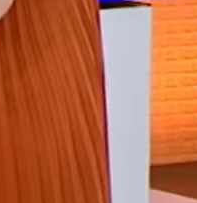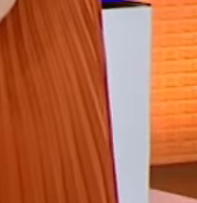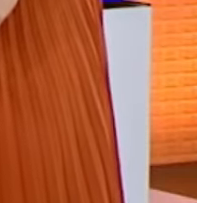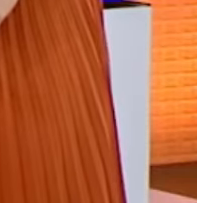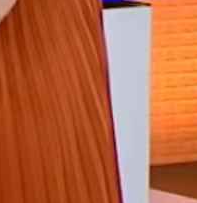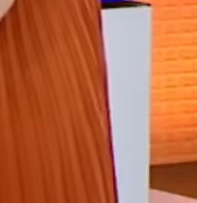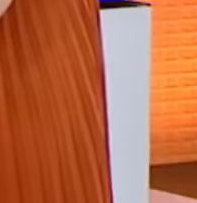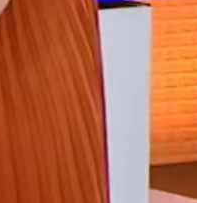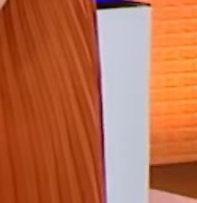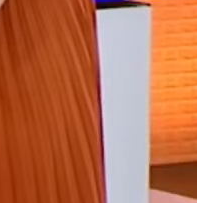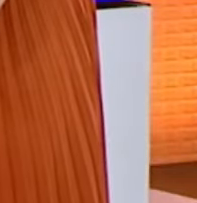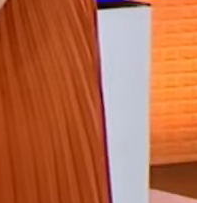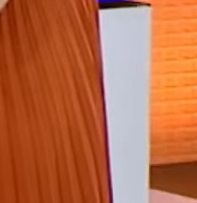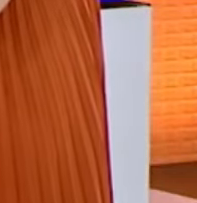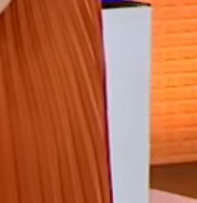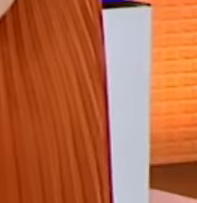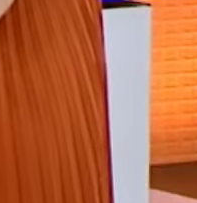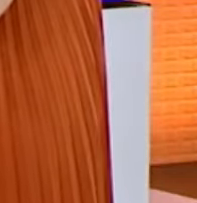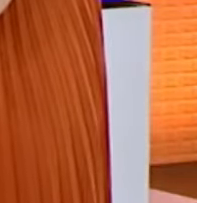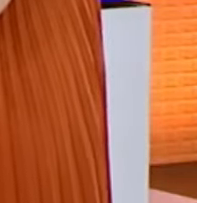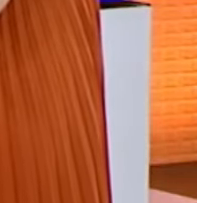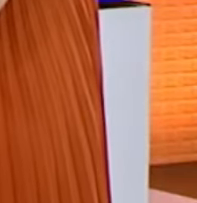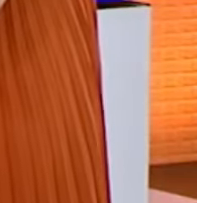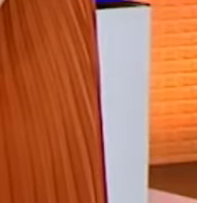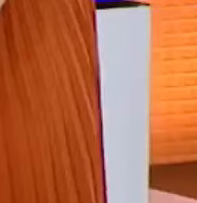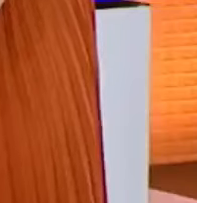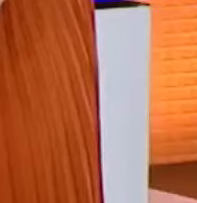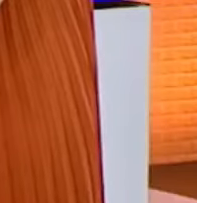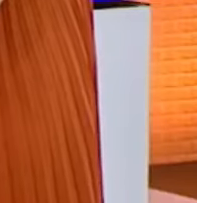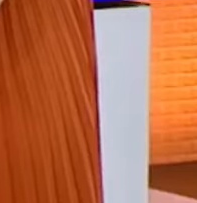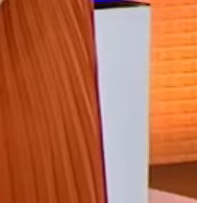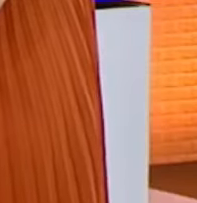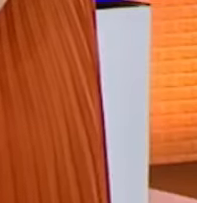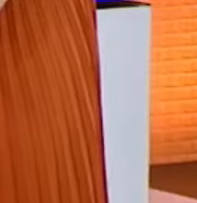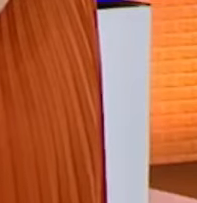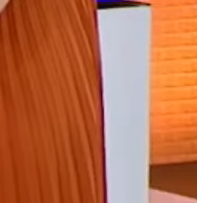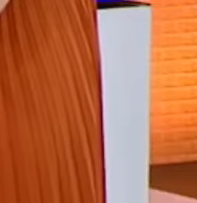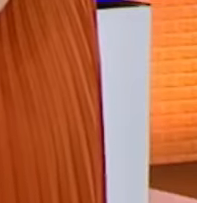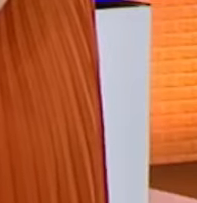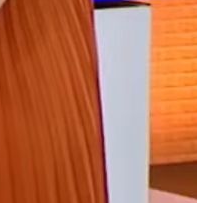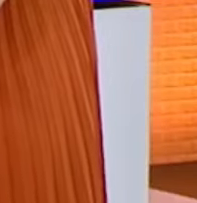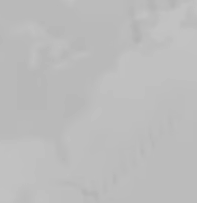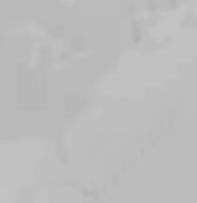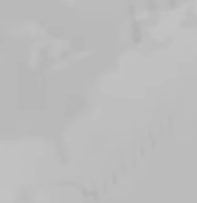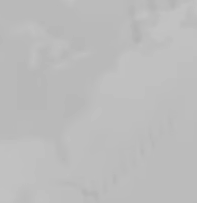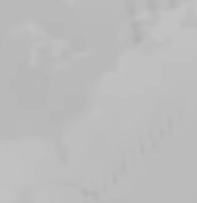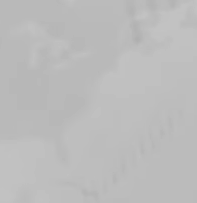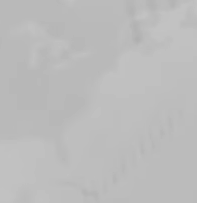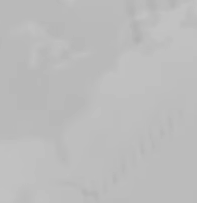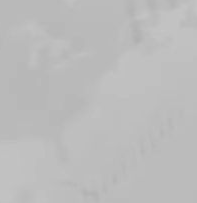subaybayan niyo po kami sa GMA Pinoy TV at sa www.gmanews.tv.